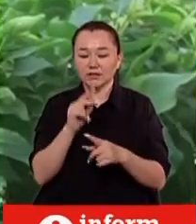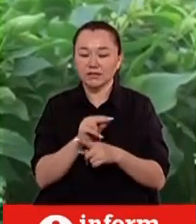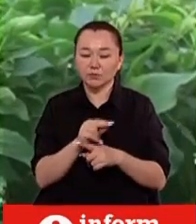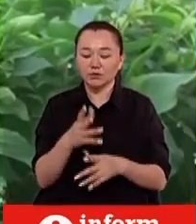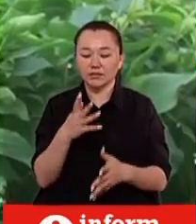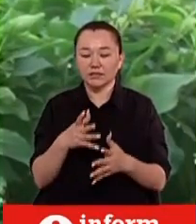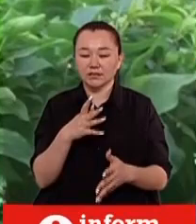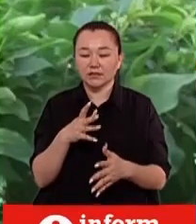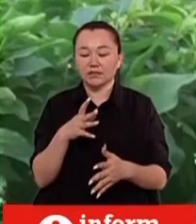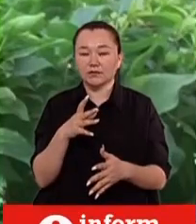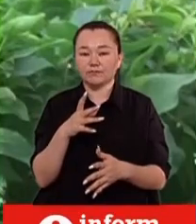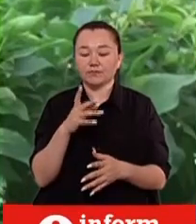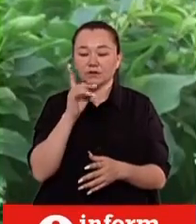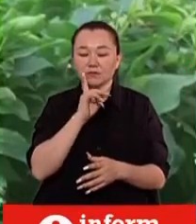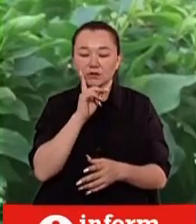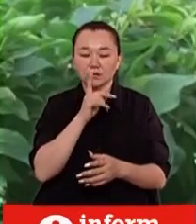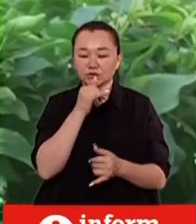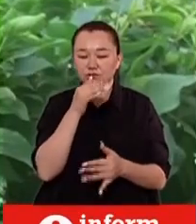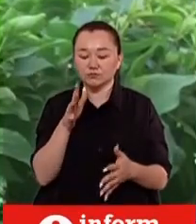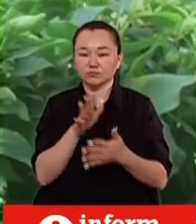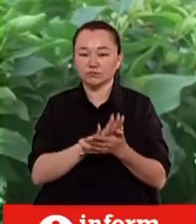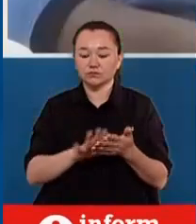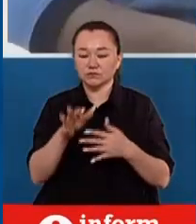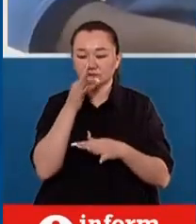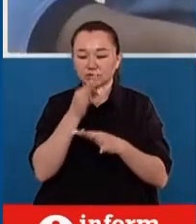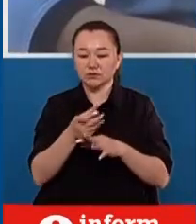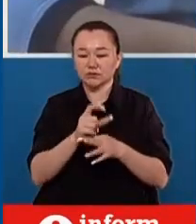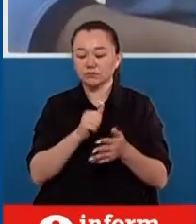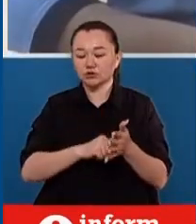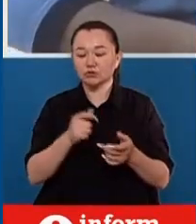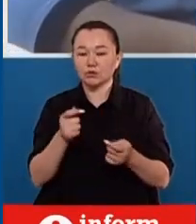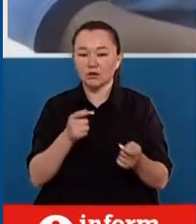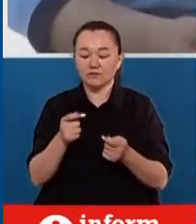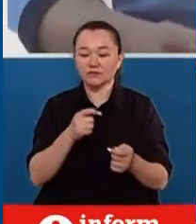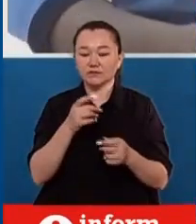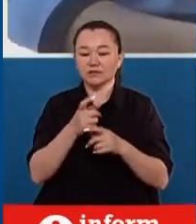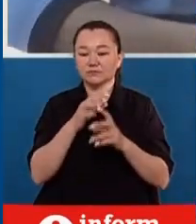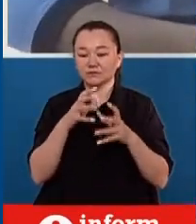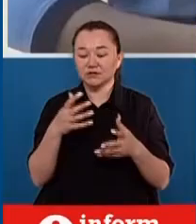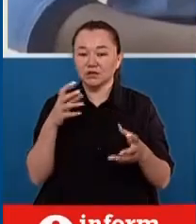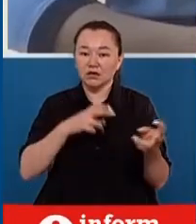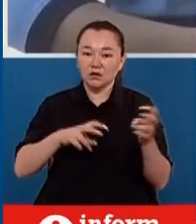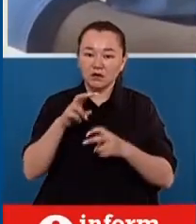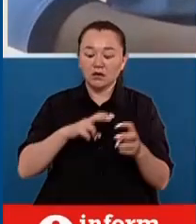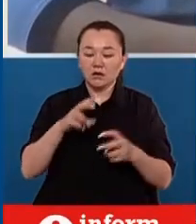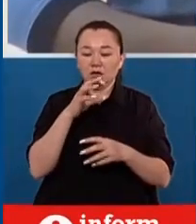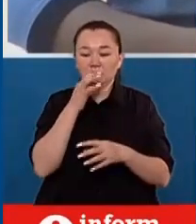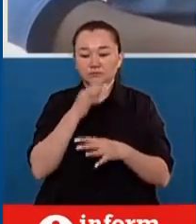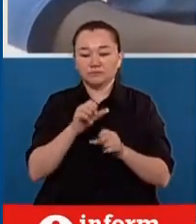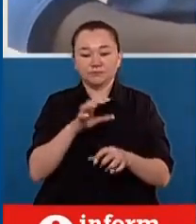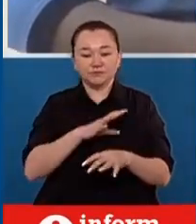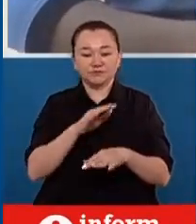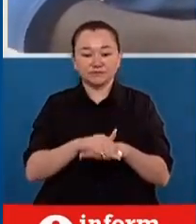либо будем списывать аттракцион. Пока я ничего не могу сказать по этому поводу. Руководство мира аттракционов также отмечает, что, возможно,